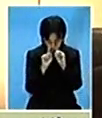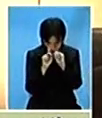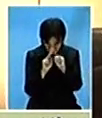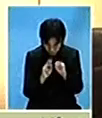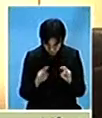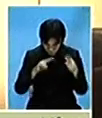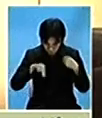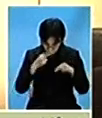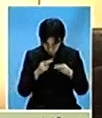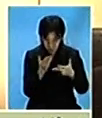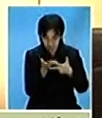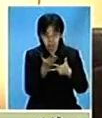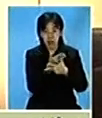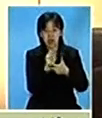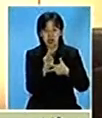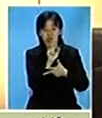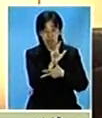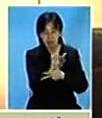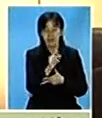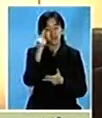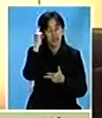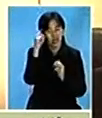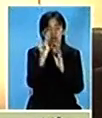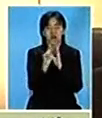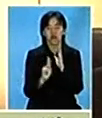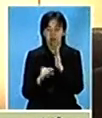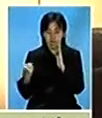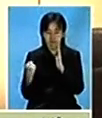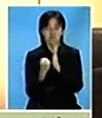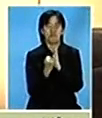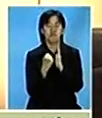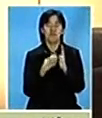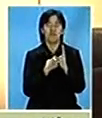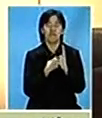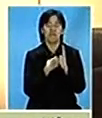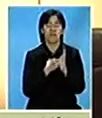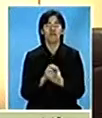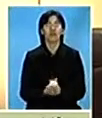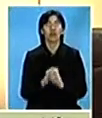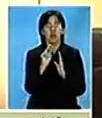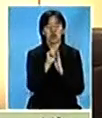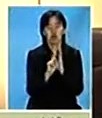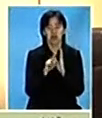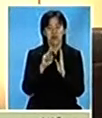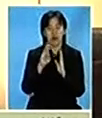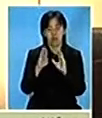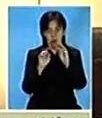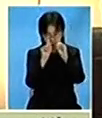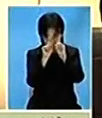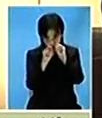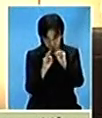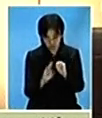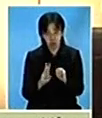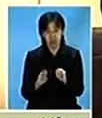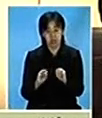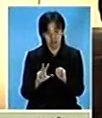ในวรรค 2-3 เห็นสมควรประกาศใช้กฎเป็นกฎหมายโดยร่างพระราชบัญญัตินี้มีทั้งหมด63มาตรา